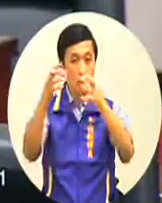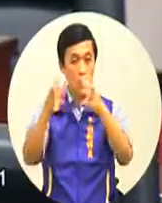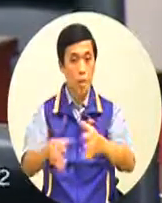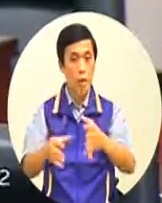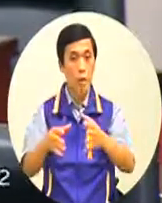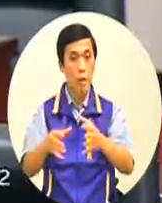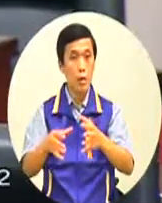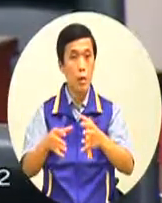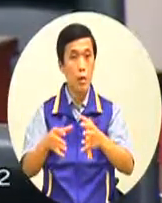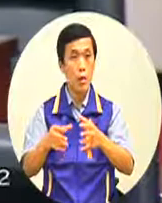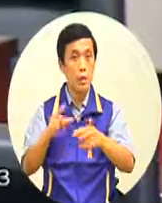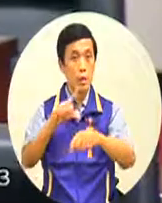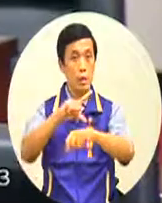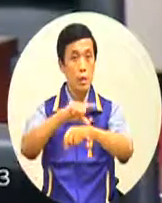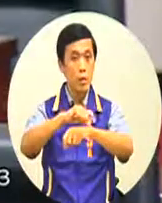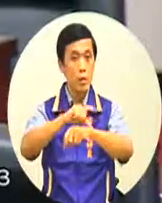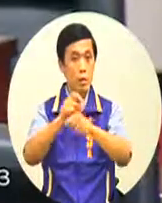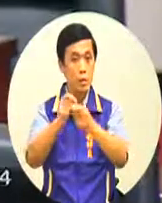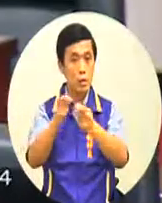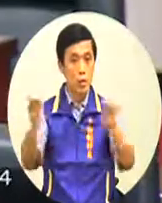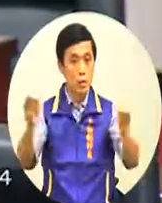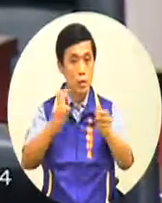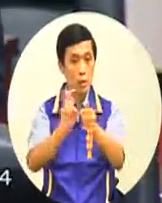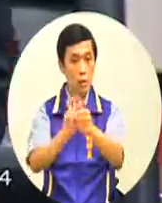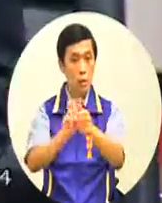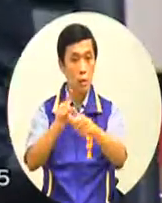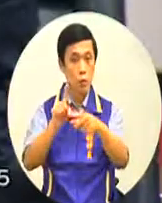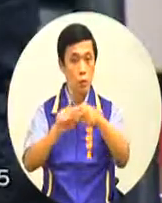新设立的长照中心啊。